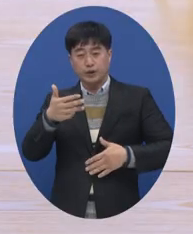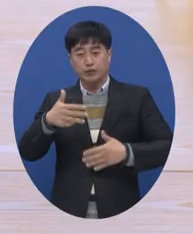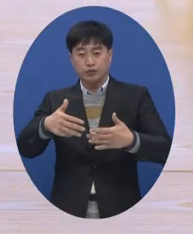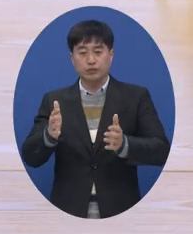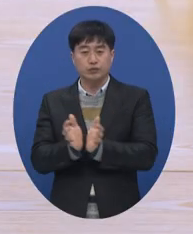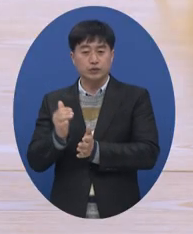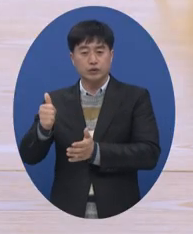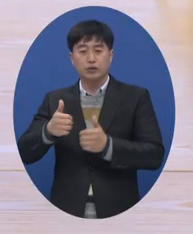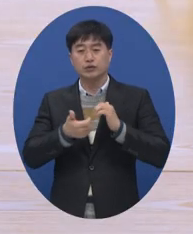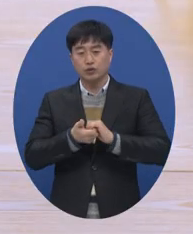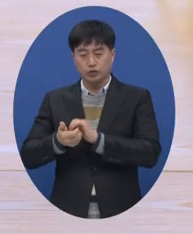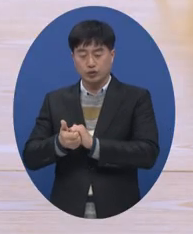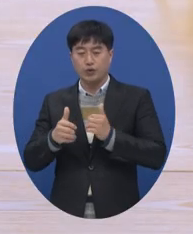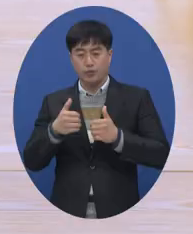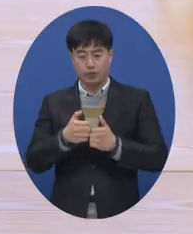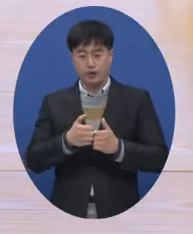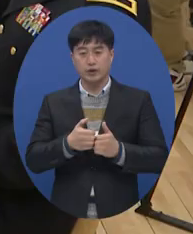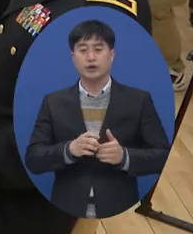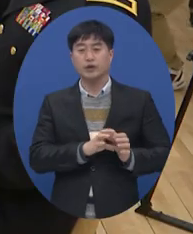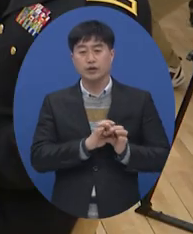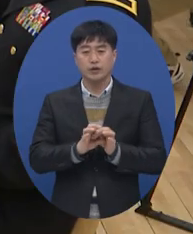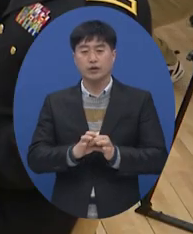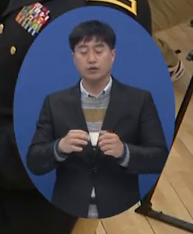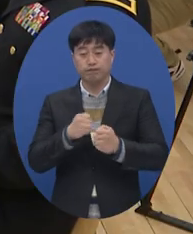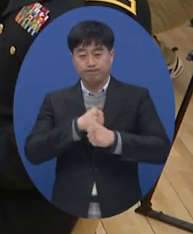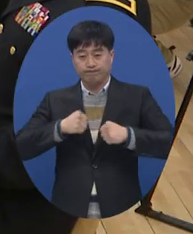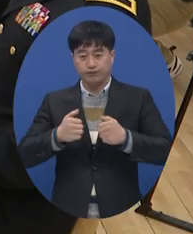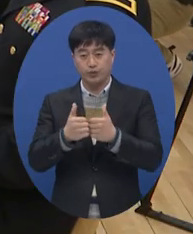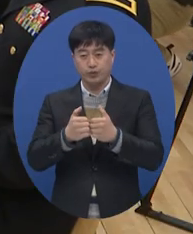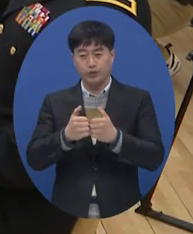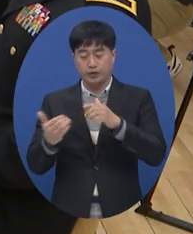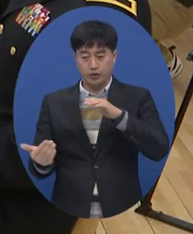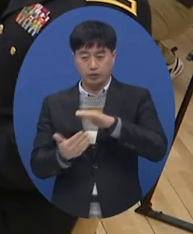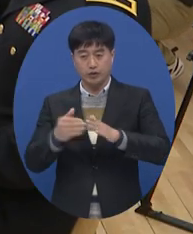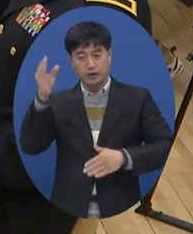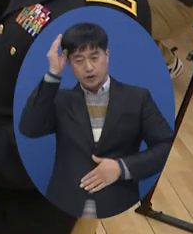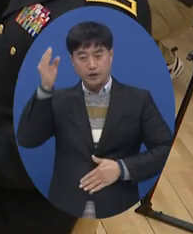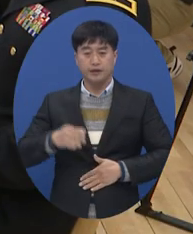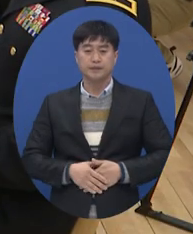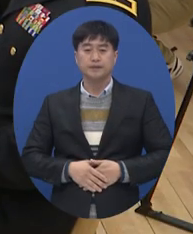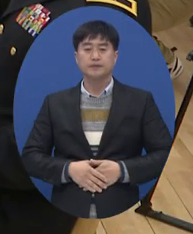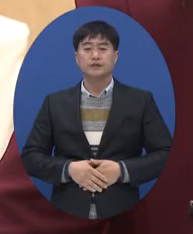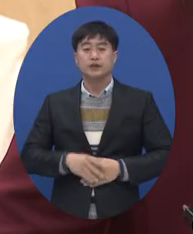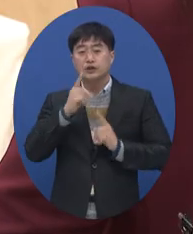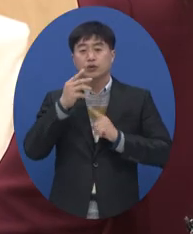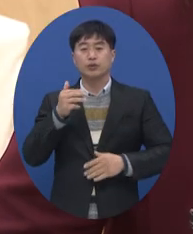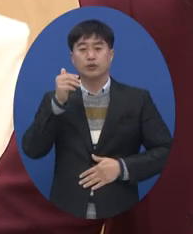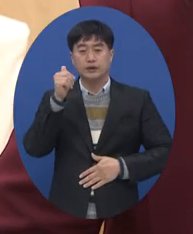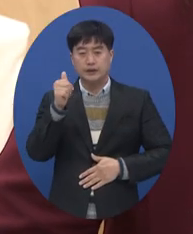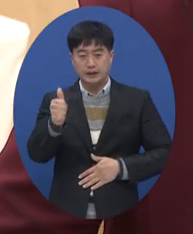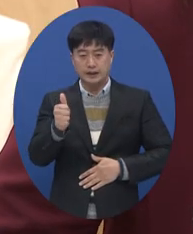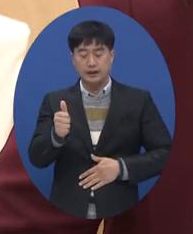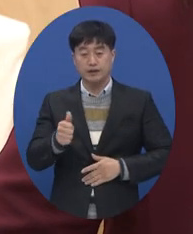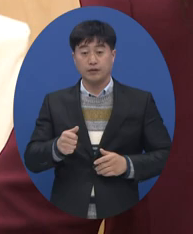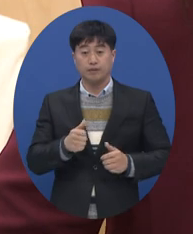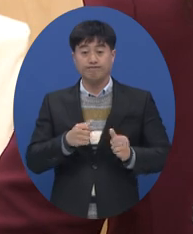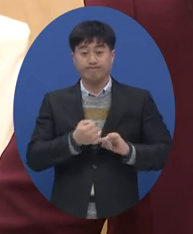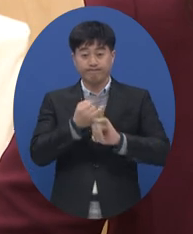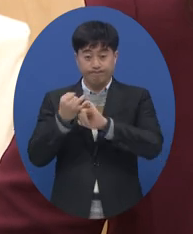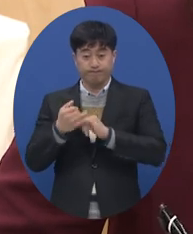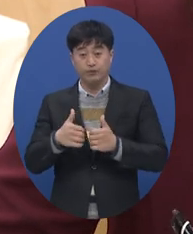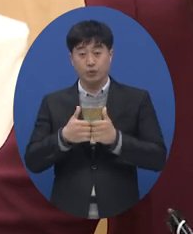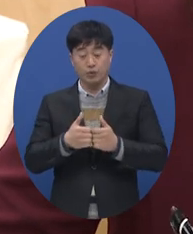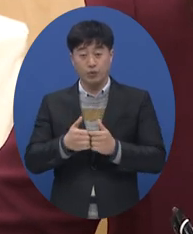갖는 등 더욱 실질적이고 폭넓은 논의가 이뤄질 것으로 기대됩니다 이재명 경기도지사는 동맹 관계는